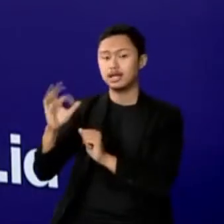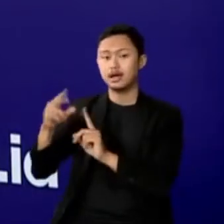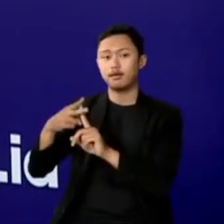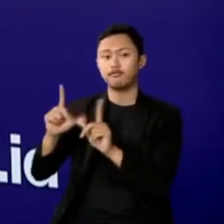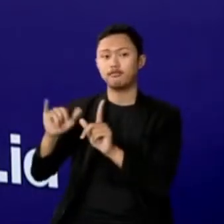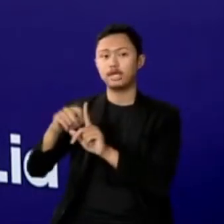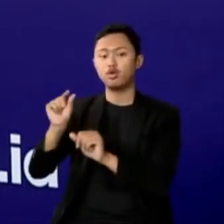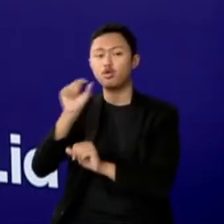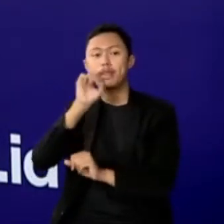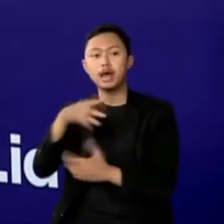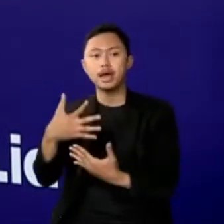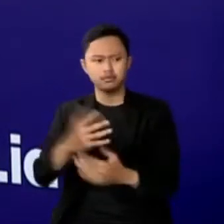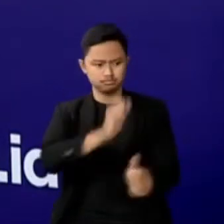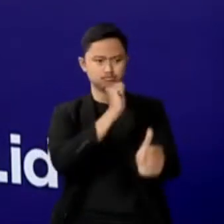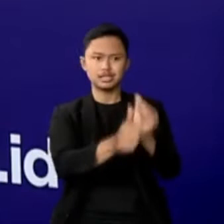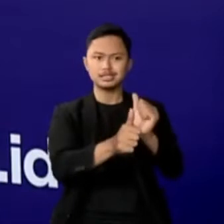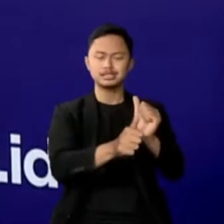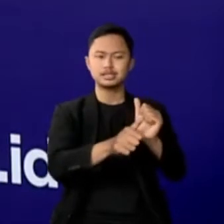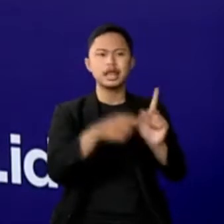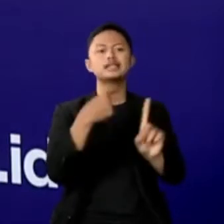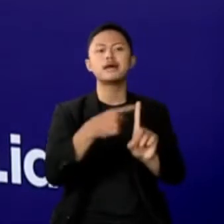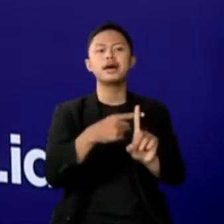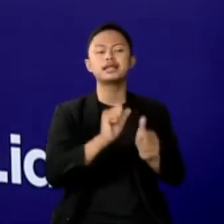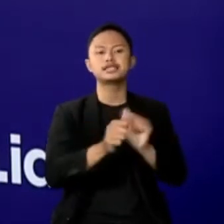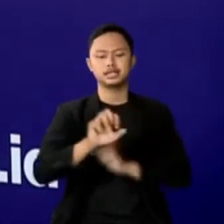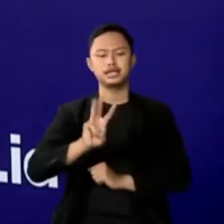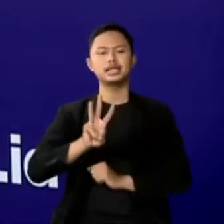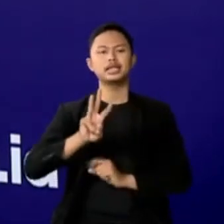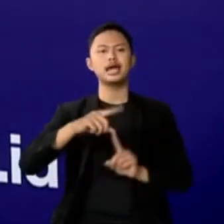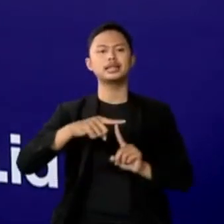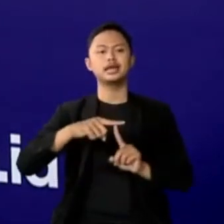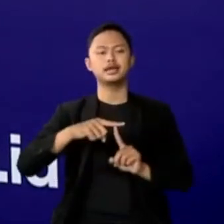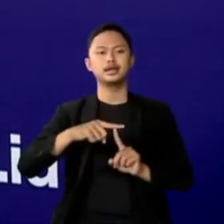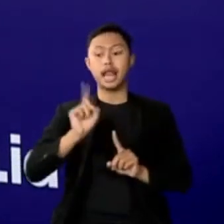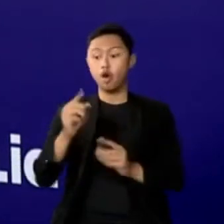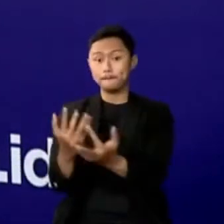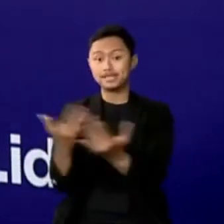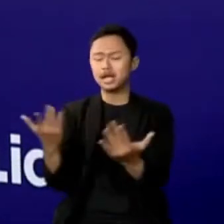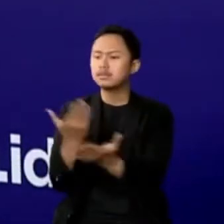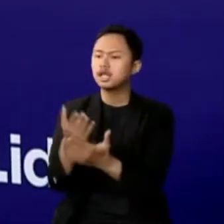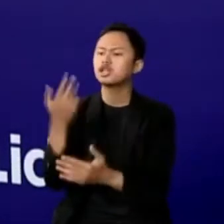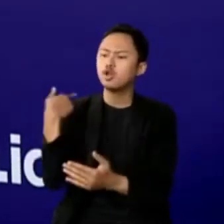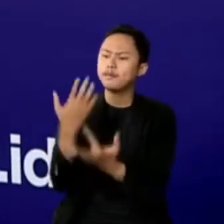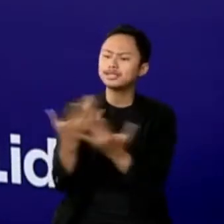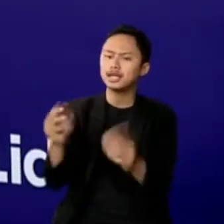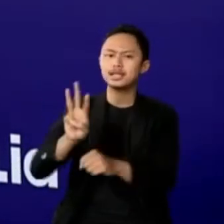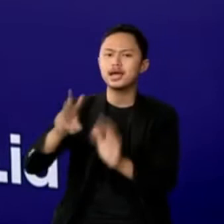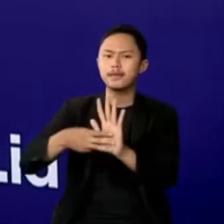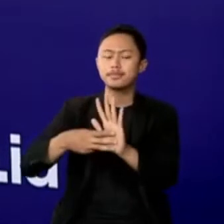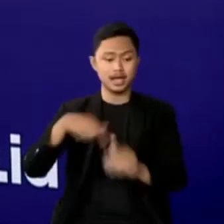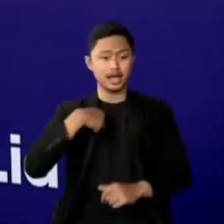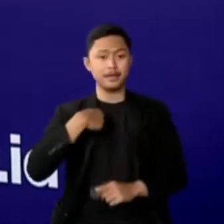perbanyak testing Nah jadi kami lakukan 3t kalau masyarakat kita minta 3M kami